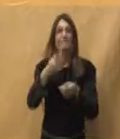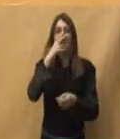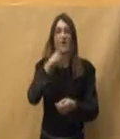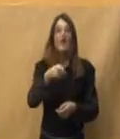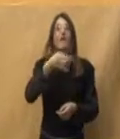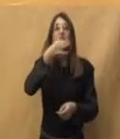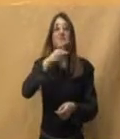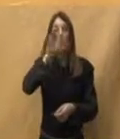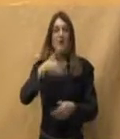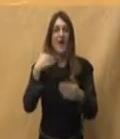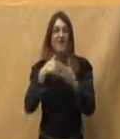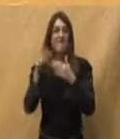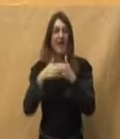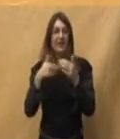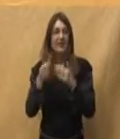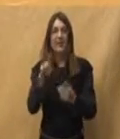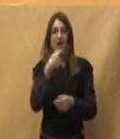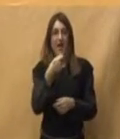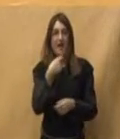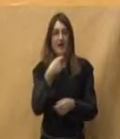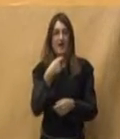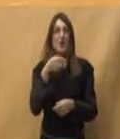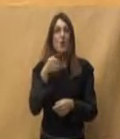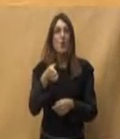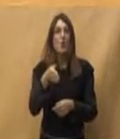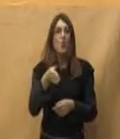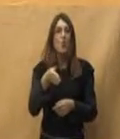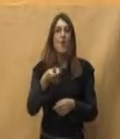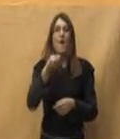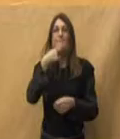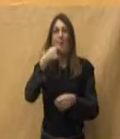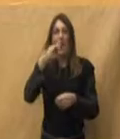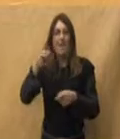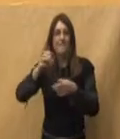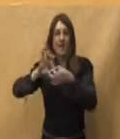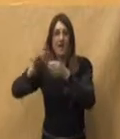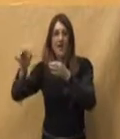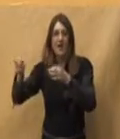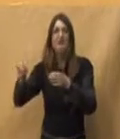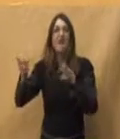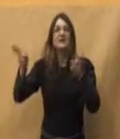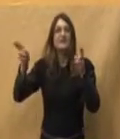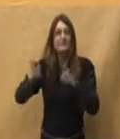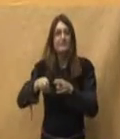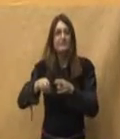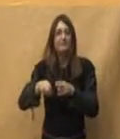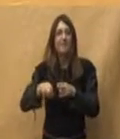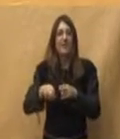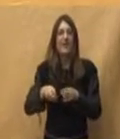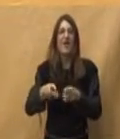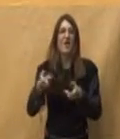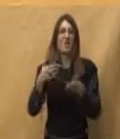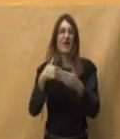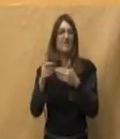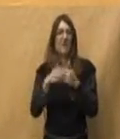se poboljšala kvaliteta hrane u prehrambenom lancu. trend smanjenja